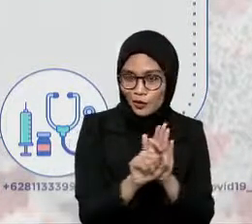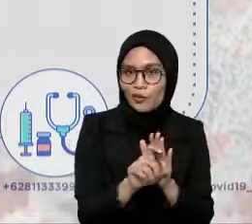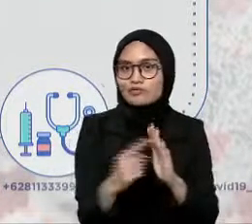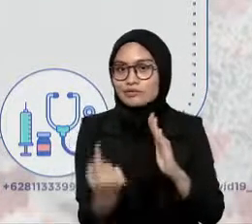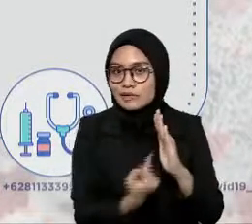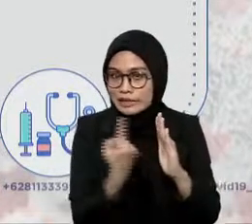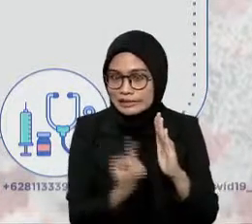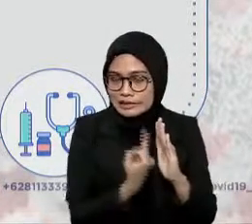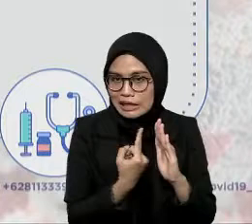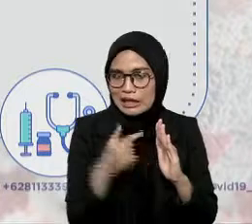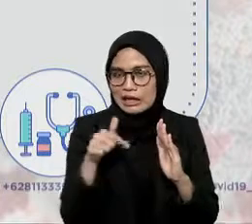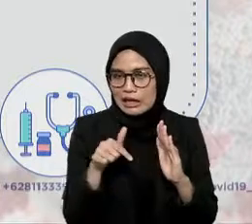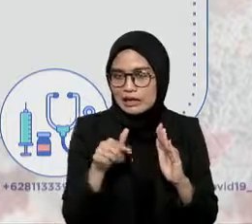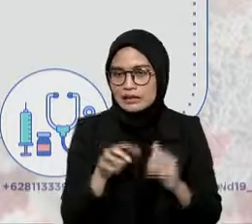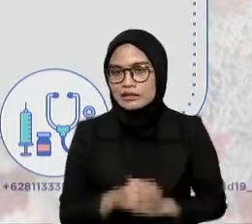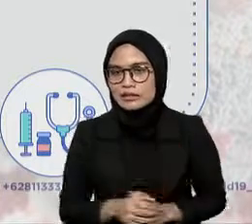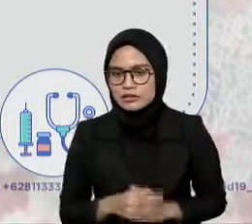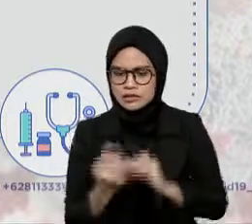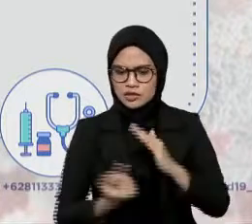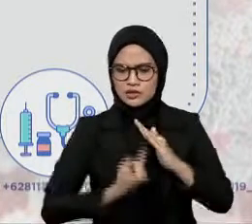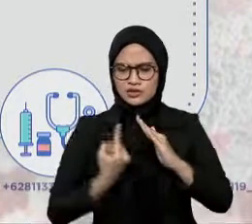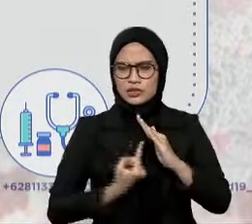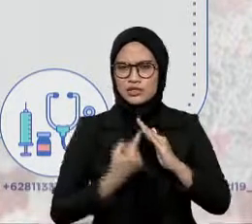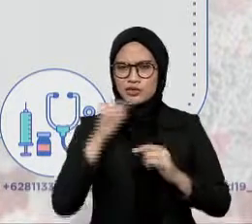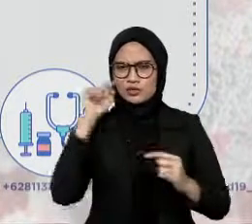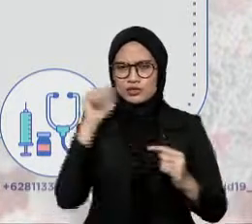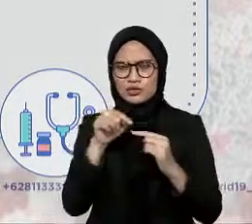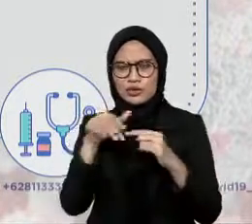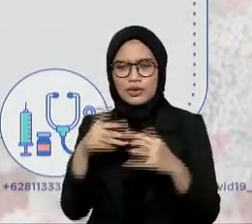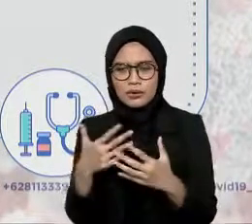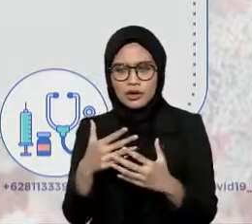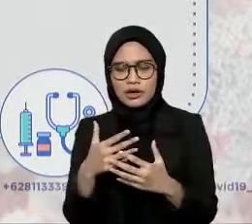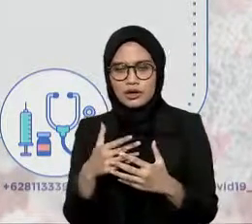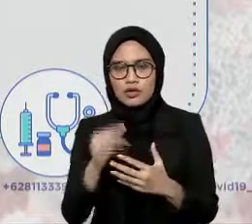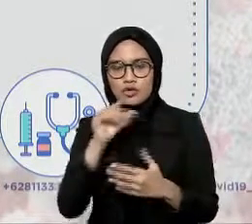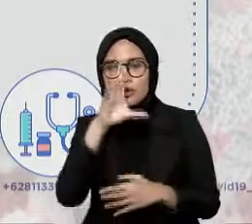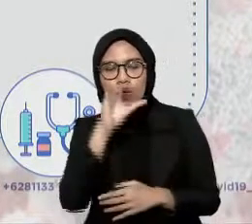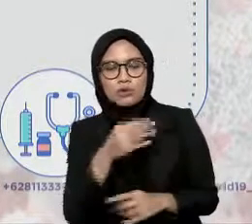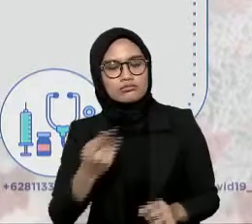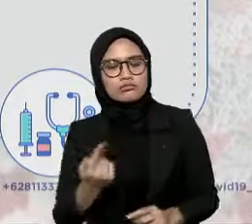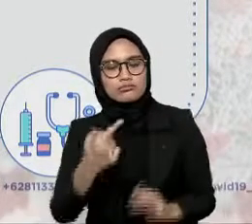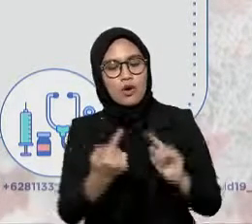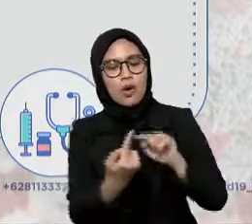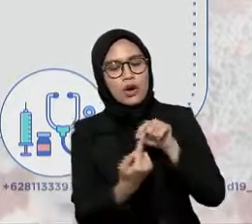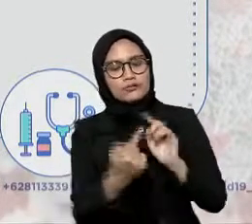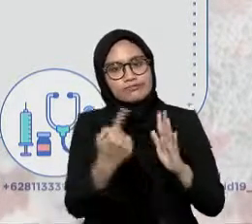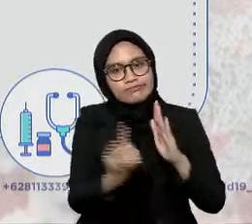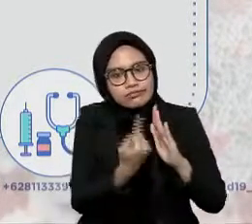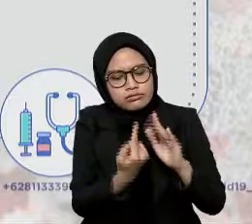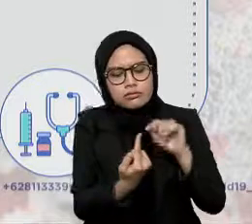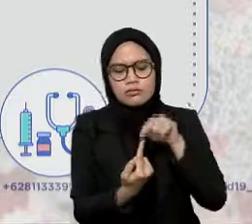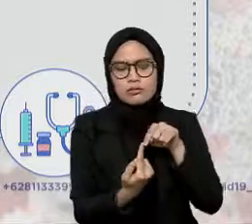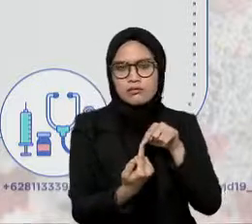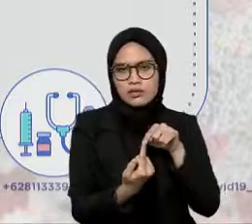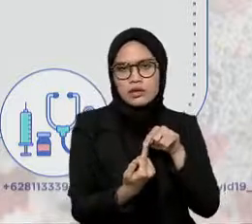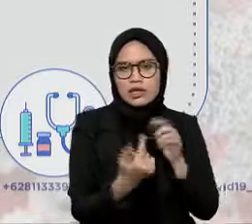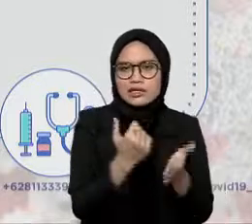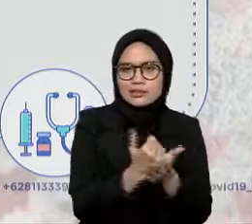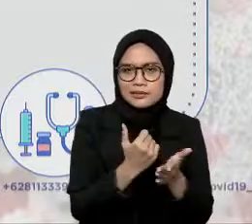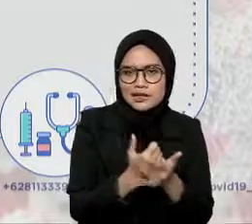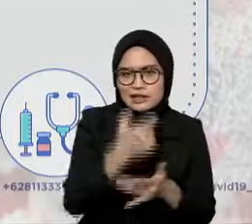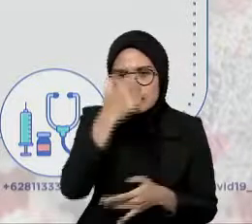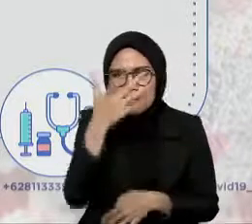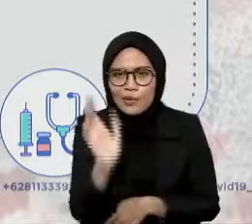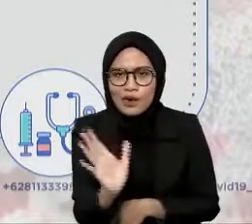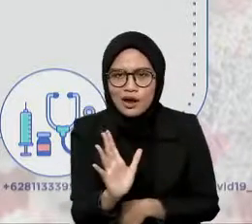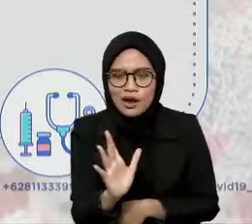karantina. Karantina bertujuan untuk mengamati seseorang selama masa inkubasi, yaitu masa sejak seseorang